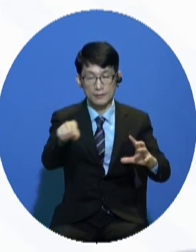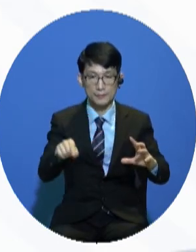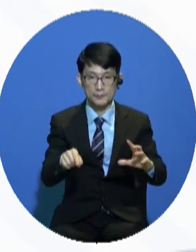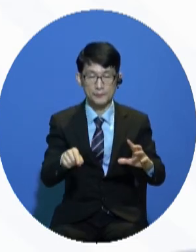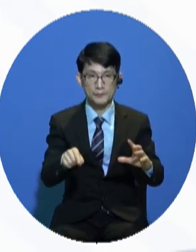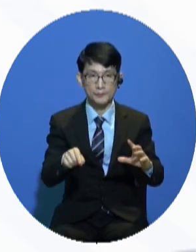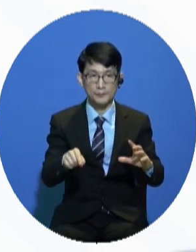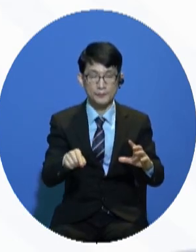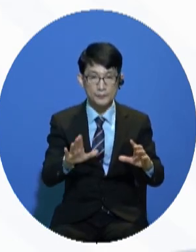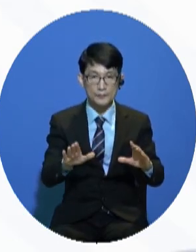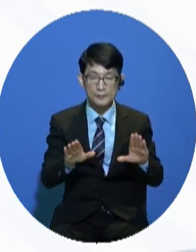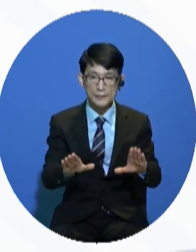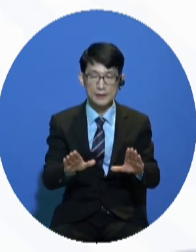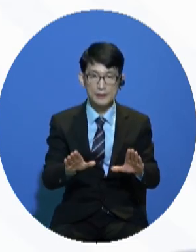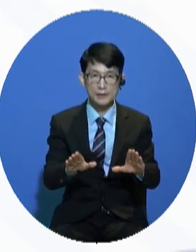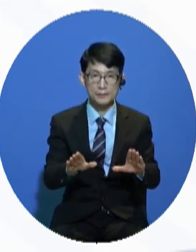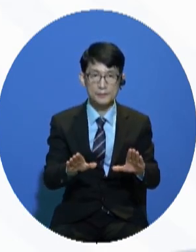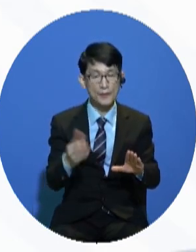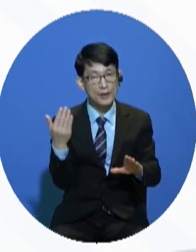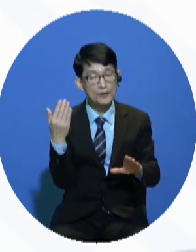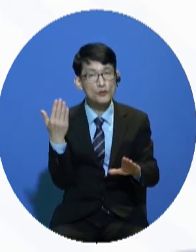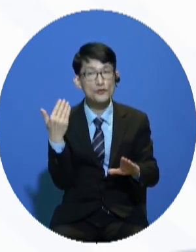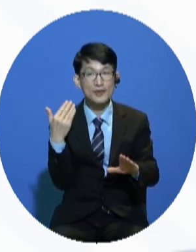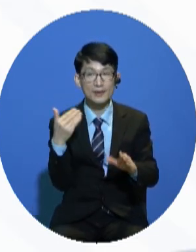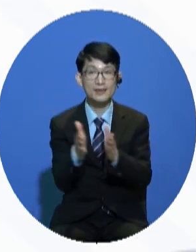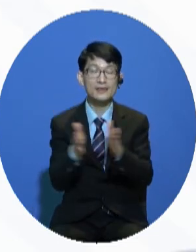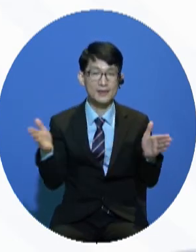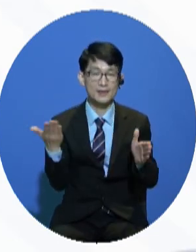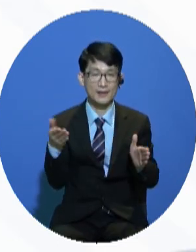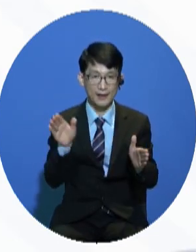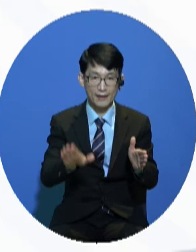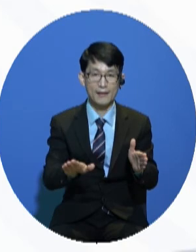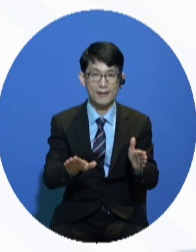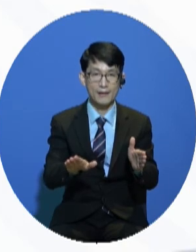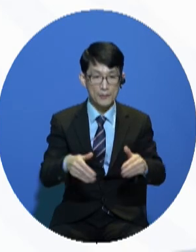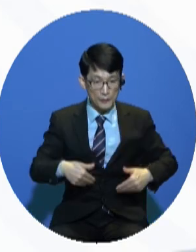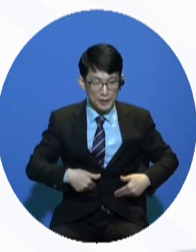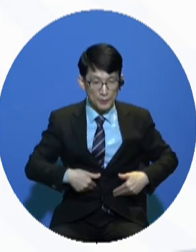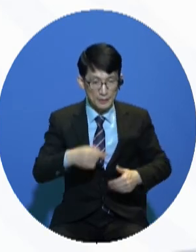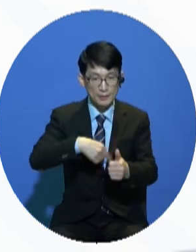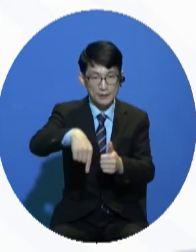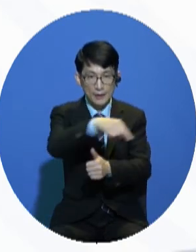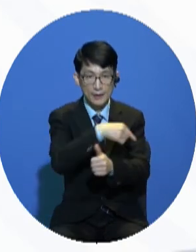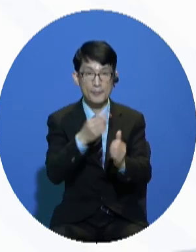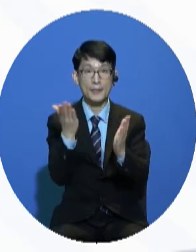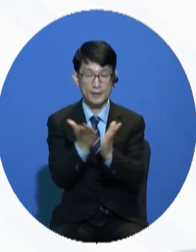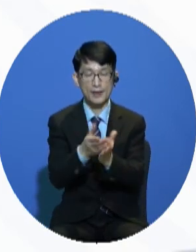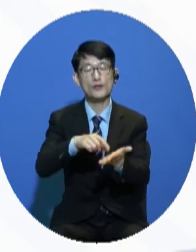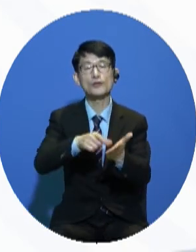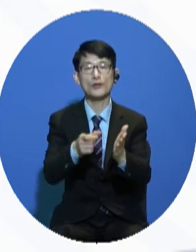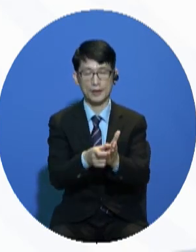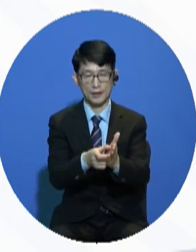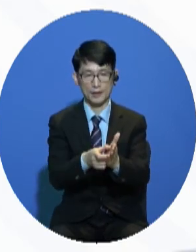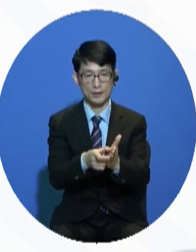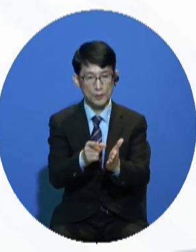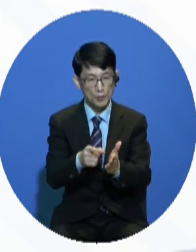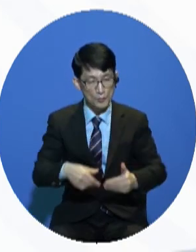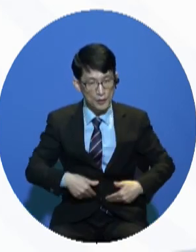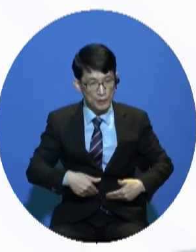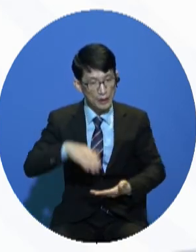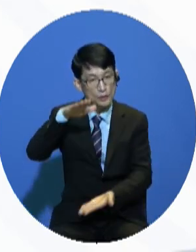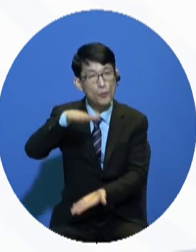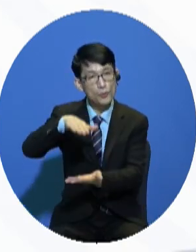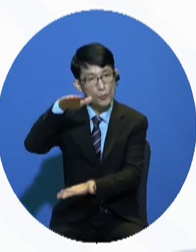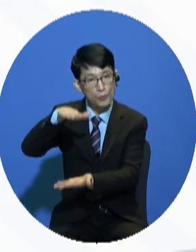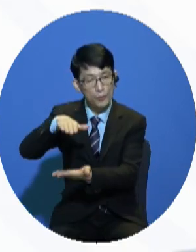이게 그 어쨌든 지금 시행된 지는 얼마 안 됐습니다만 필요한 사람에게 필요한 서비스를 필요한 만큼 지원해주는 그런